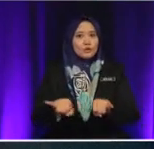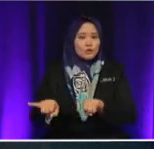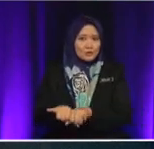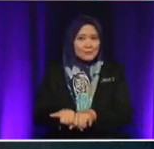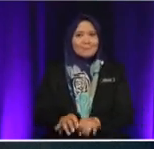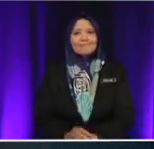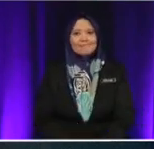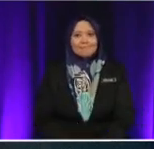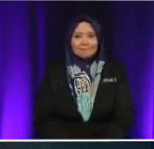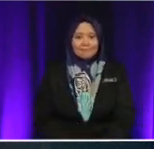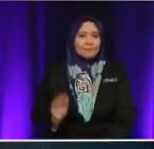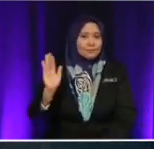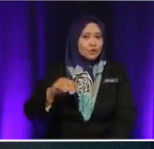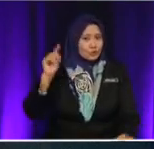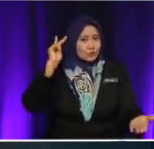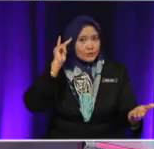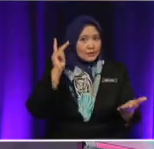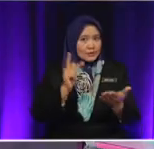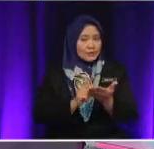siapa mereka?